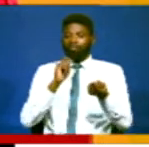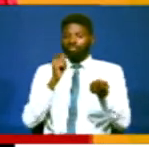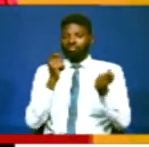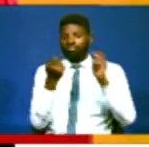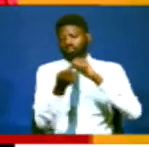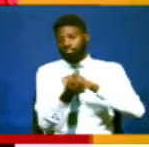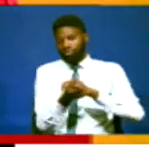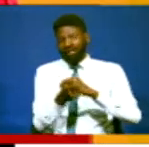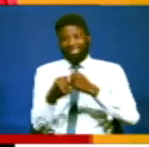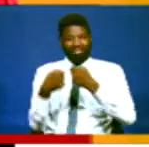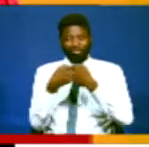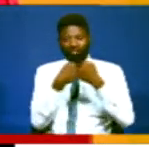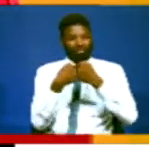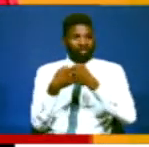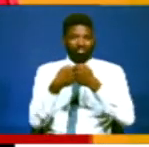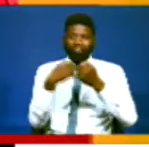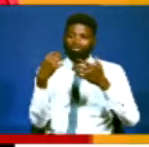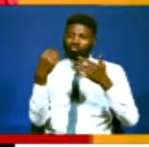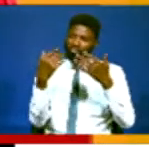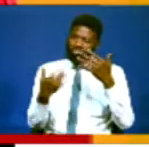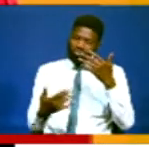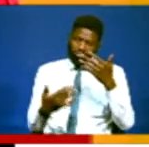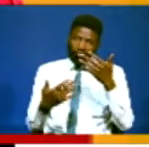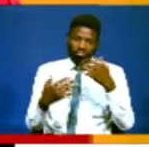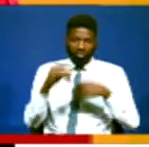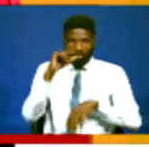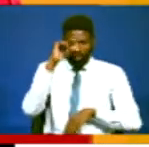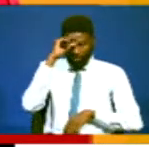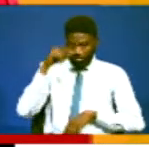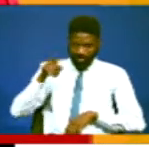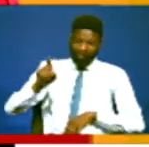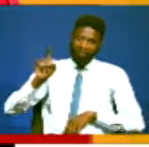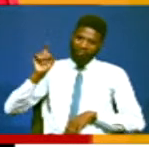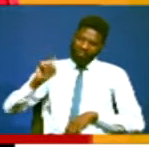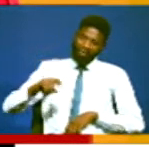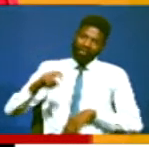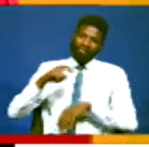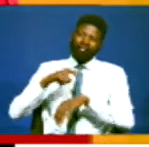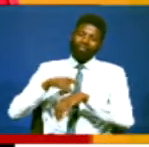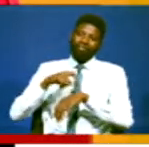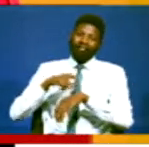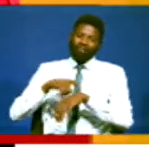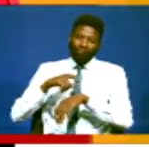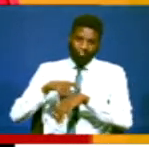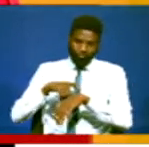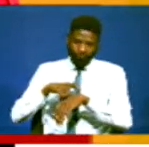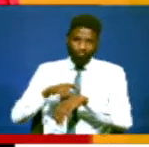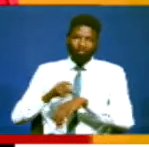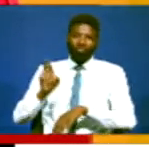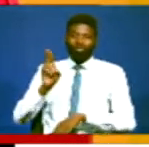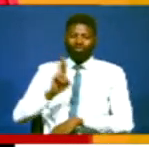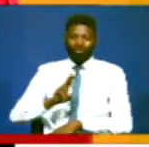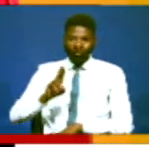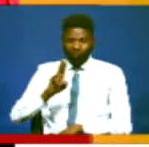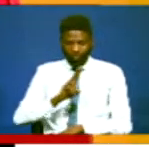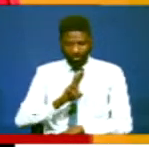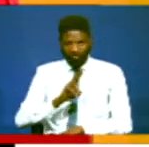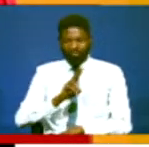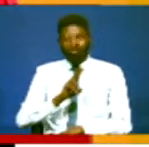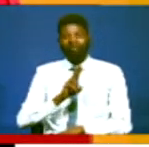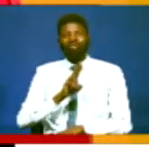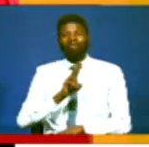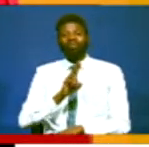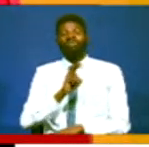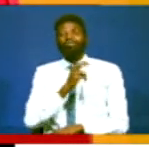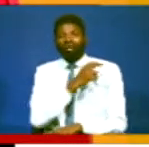kuchukua muda wake kuweza kupenya zaidi na kuwafikia wale washikadau wa elimu. Wawauzishe wanafunzi ambao